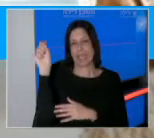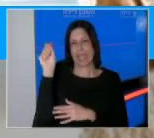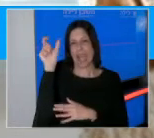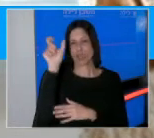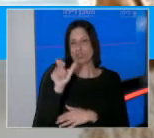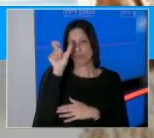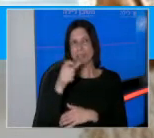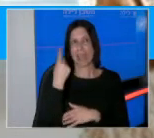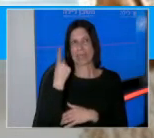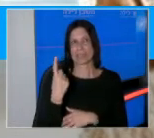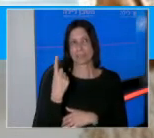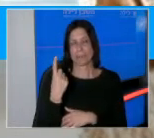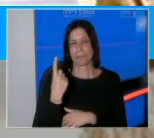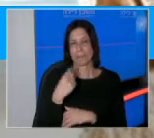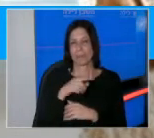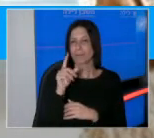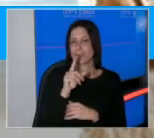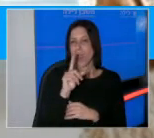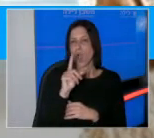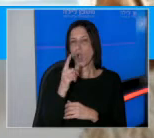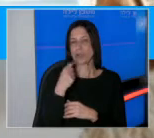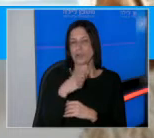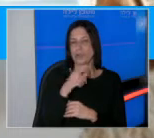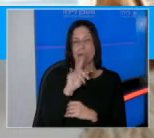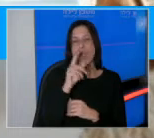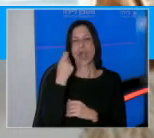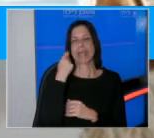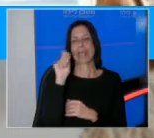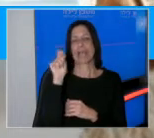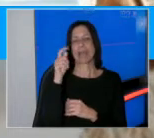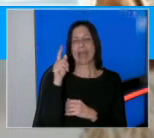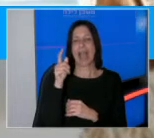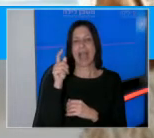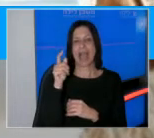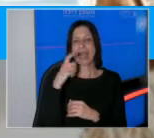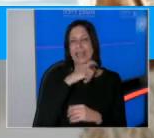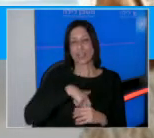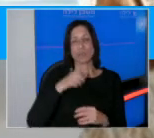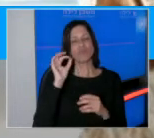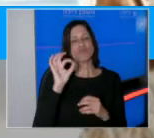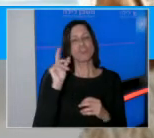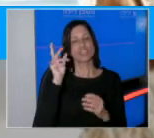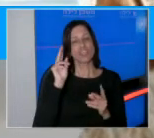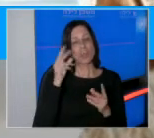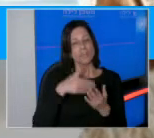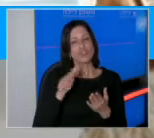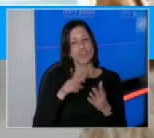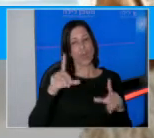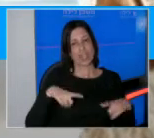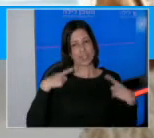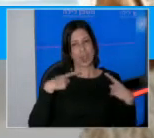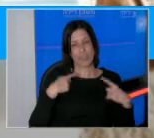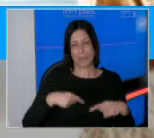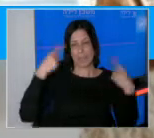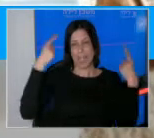לתושבים עצמם. הם לא מספיק יקרים לרשויות כדי שהם ימשיכו לחיות שם. ובימים אלו,